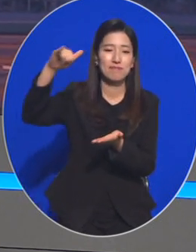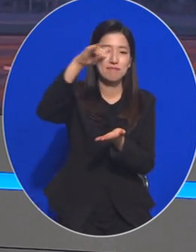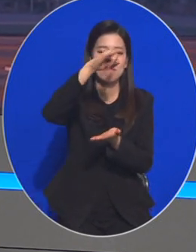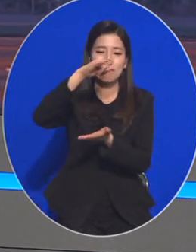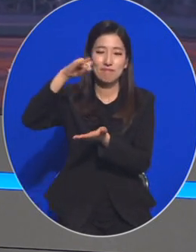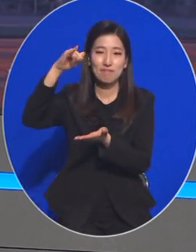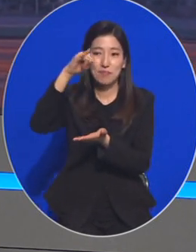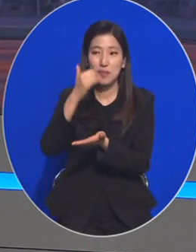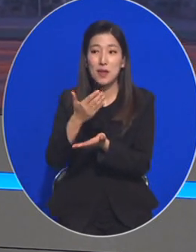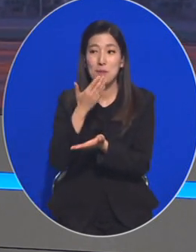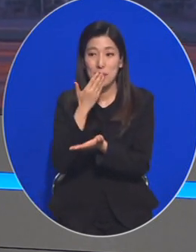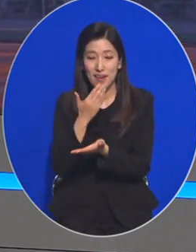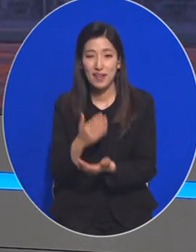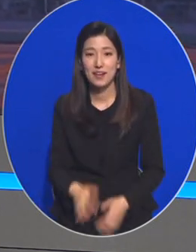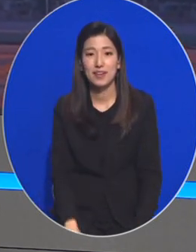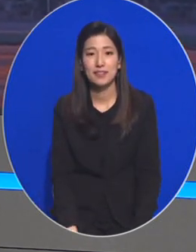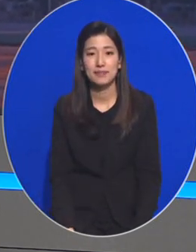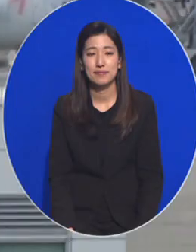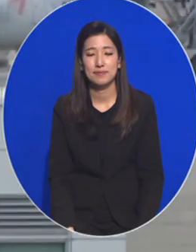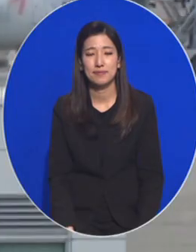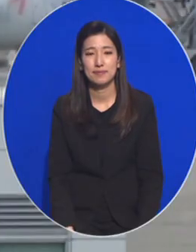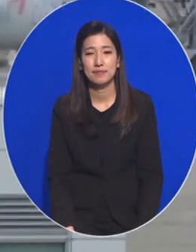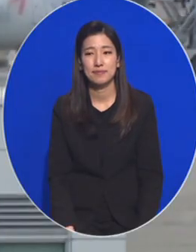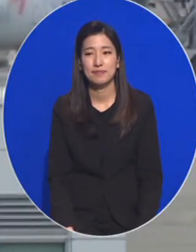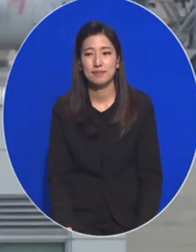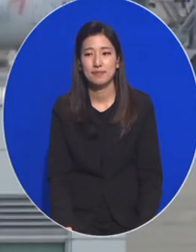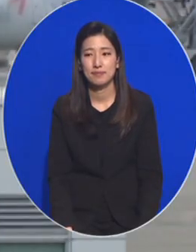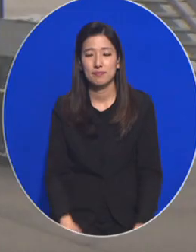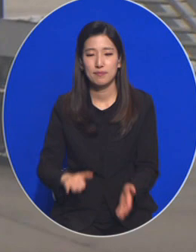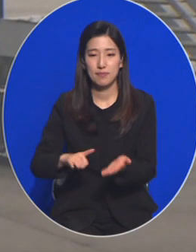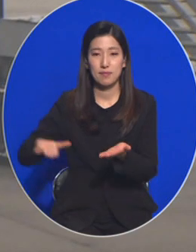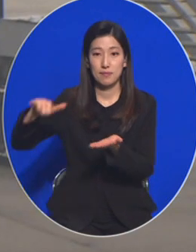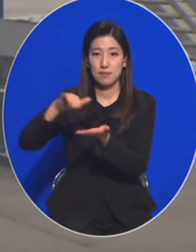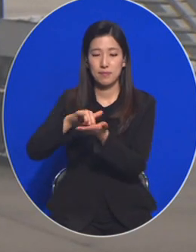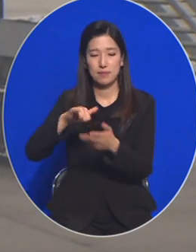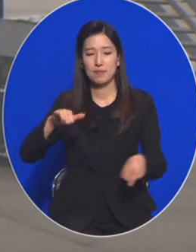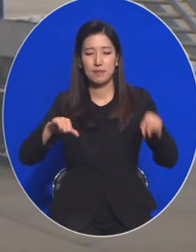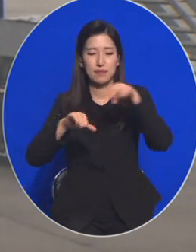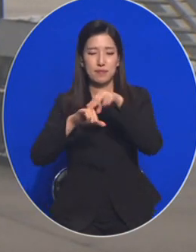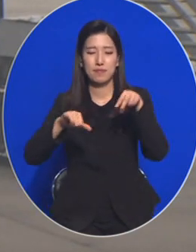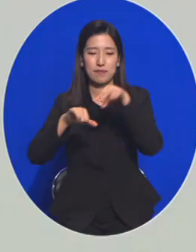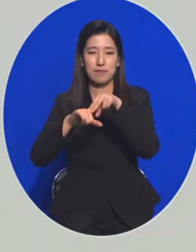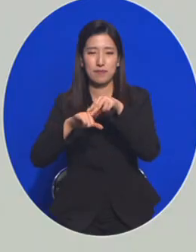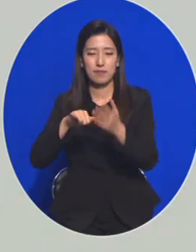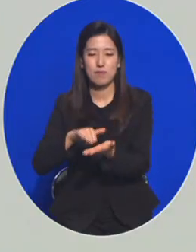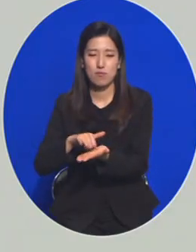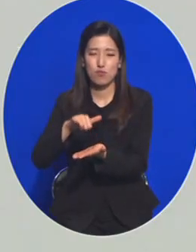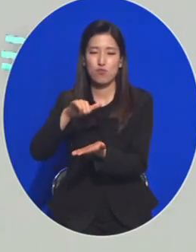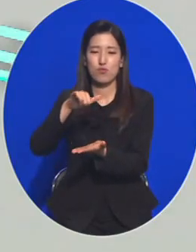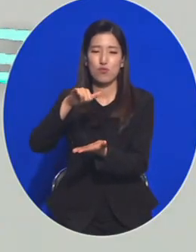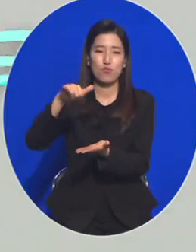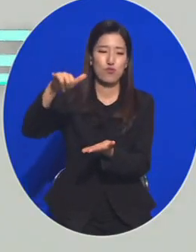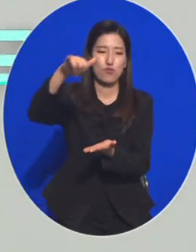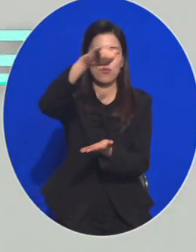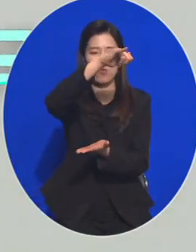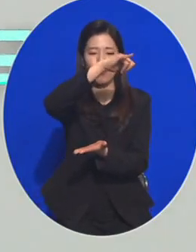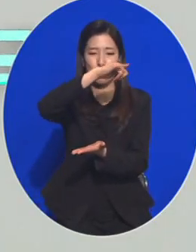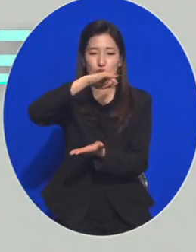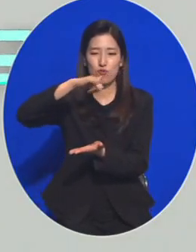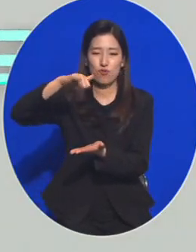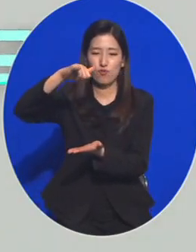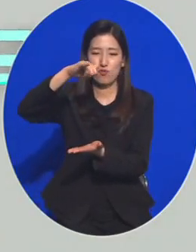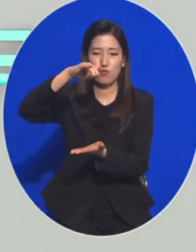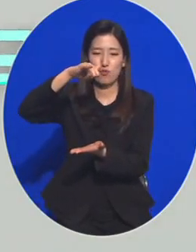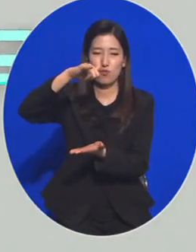모습인지 확인해 보시죠. 비행기를 타고 영공을 날다가 착륙과 입국 없이 출발한 공항으로